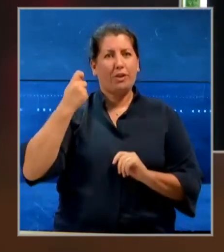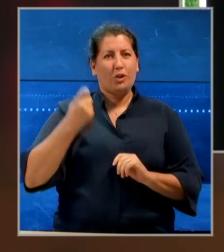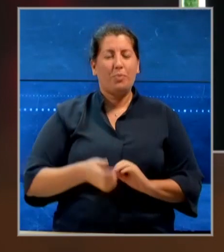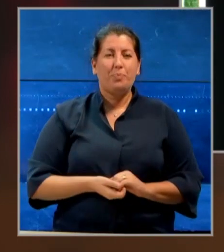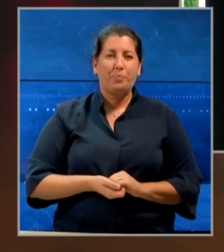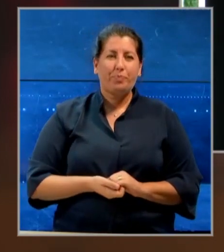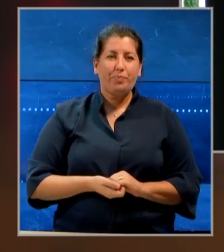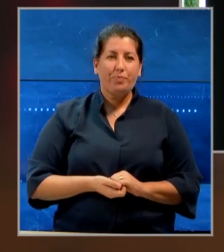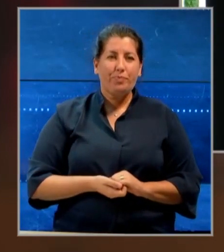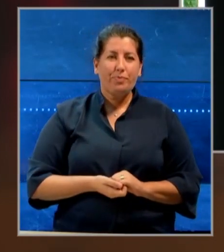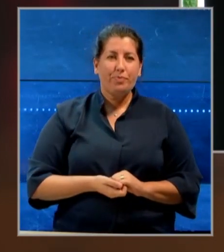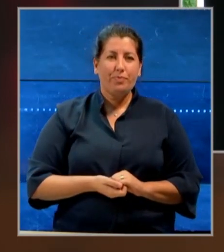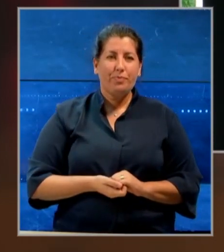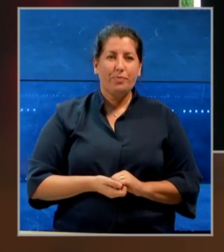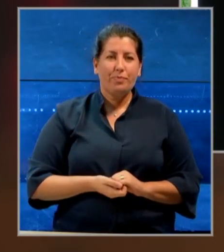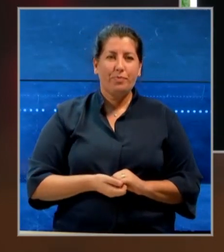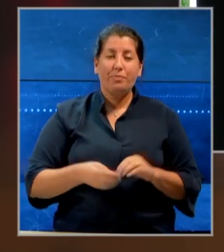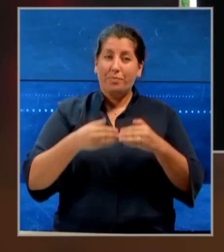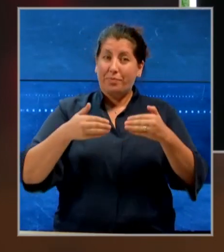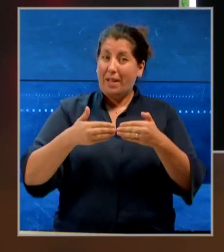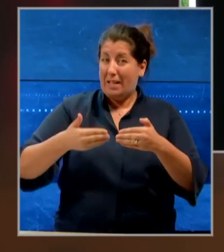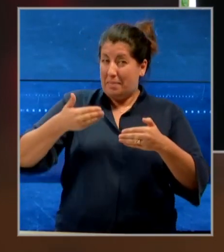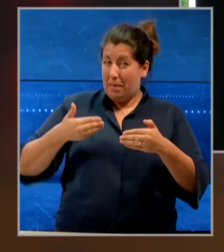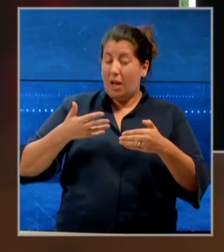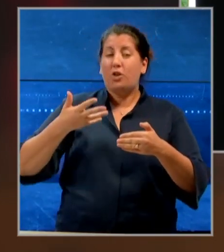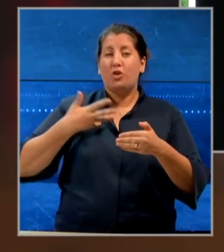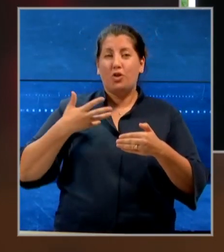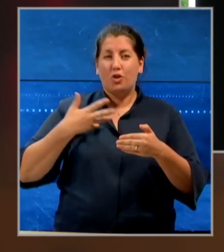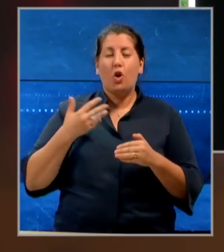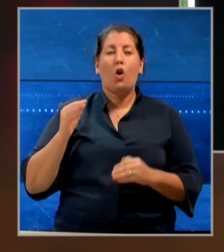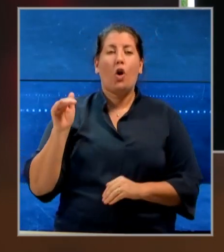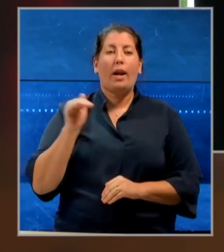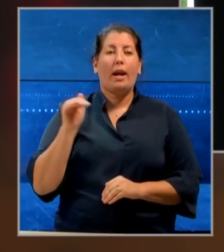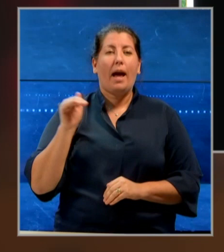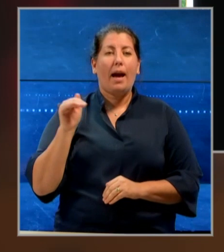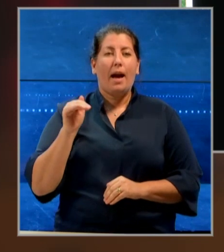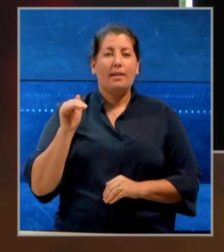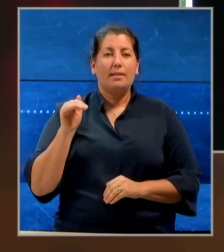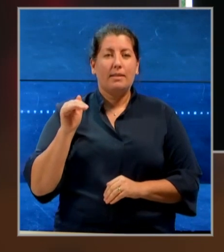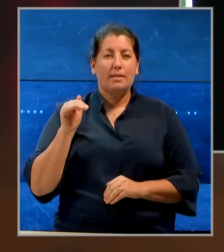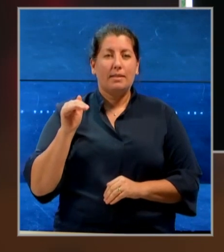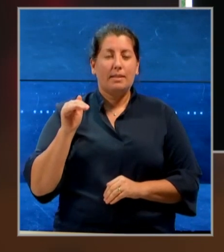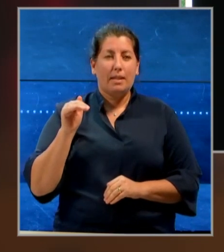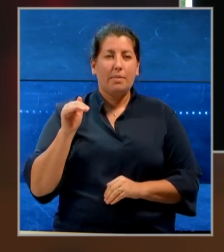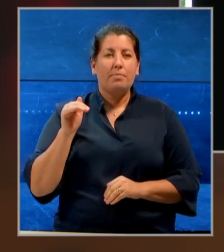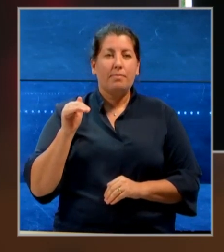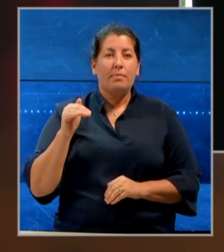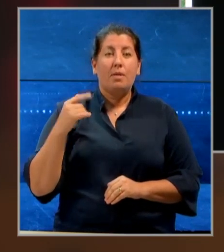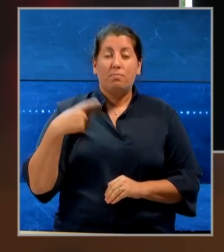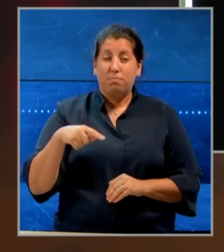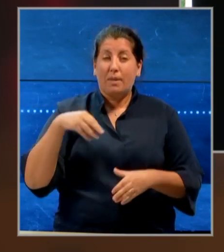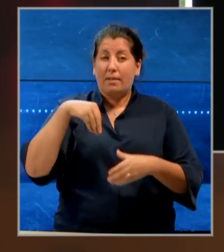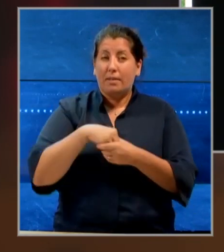Alle spalle dell'under 13 del Bari abbiamo i ragazzi di una delle